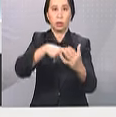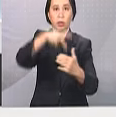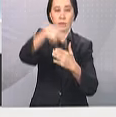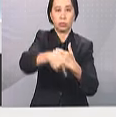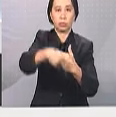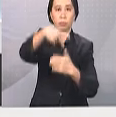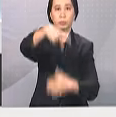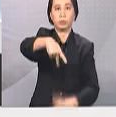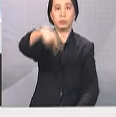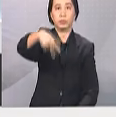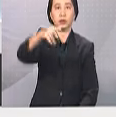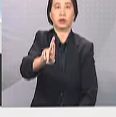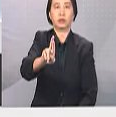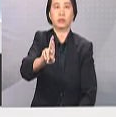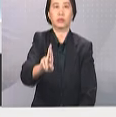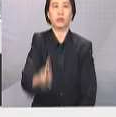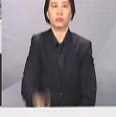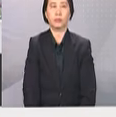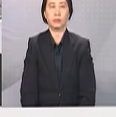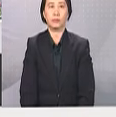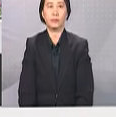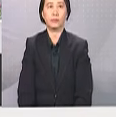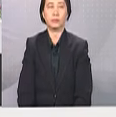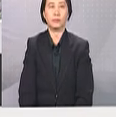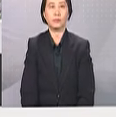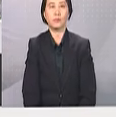perumahan rakyat.